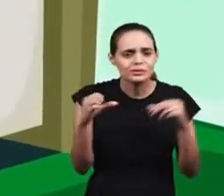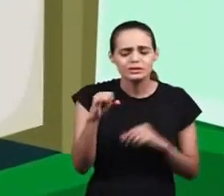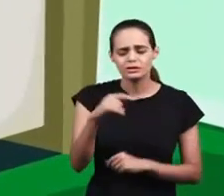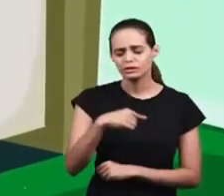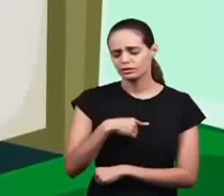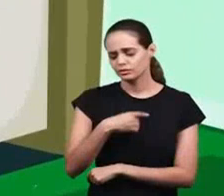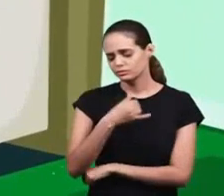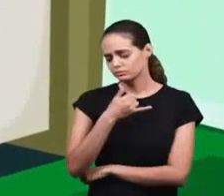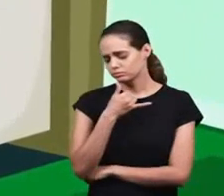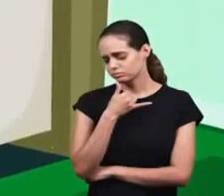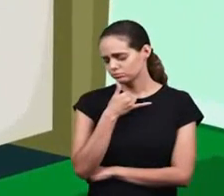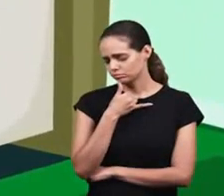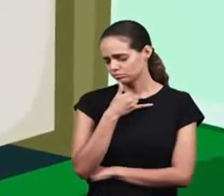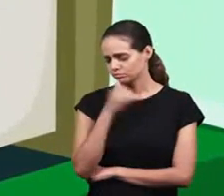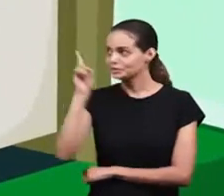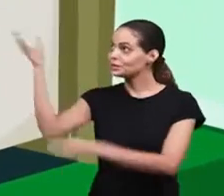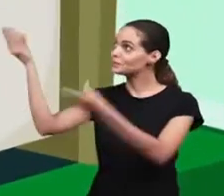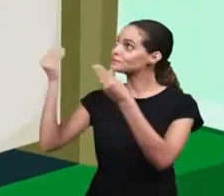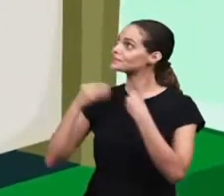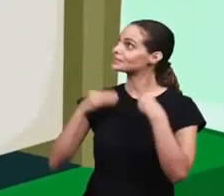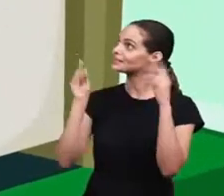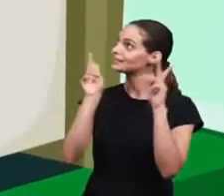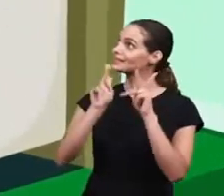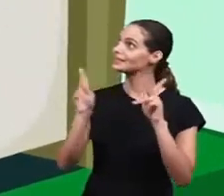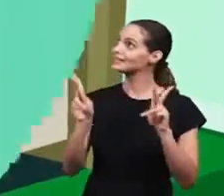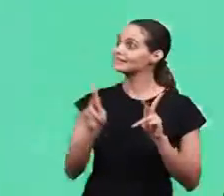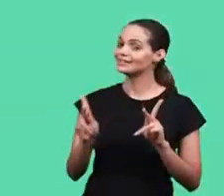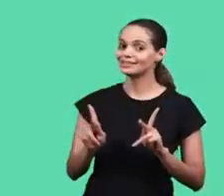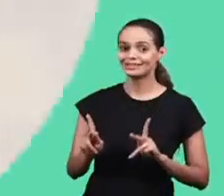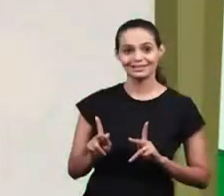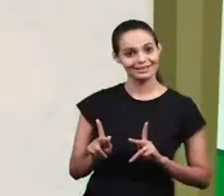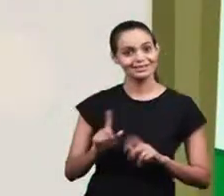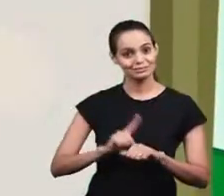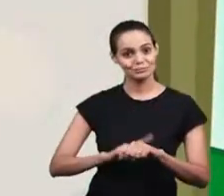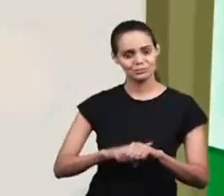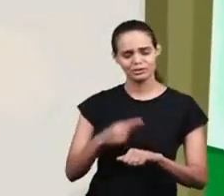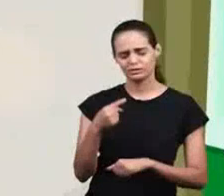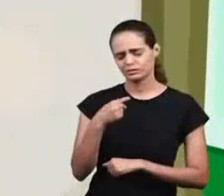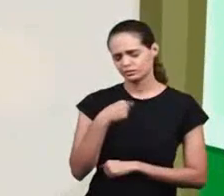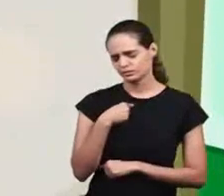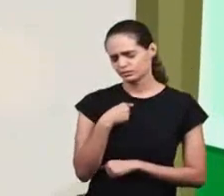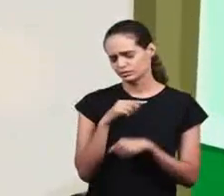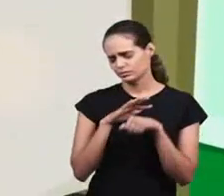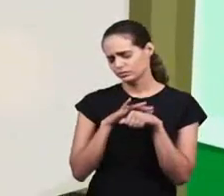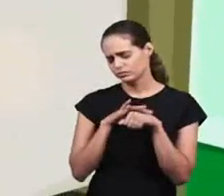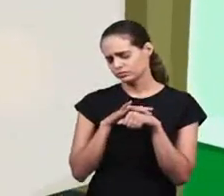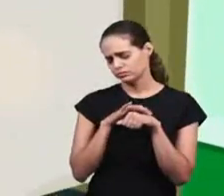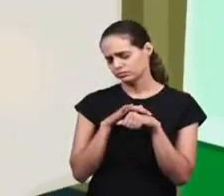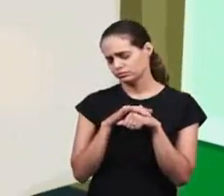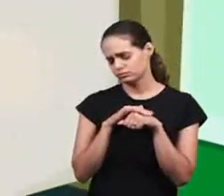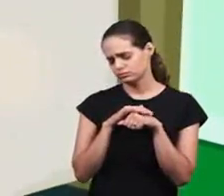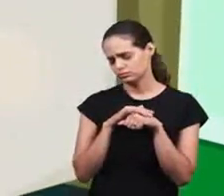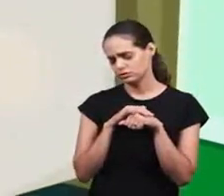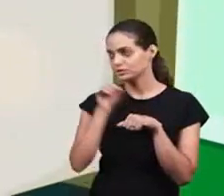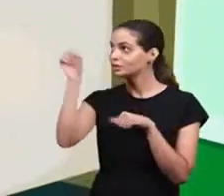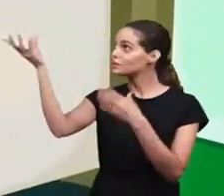Wenn ich müde bin und krank, so heilt er. Wenn ich traurig bin, kommt